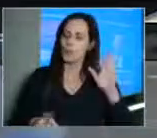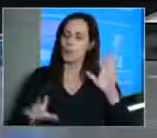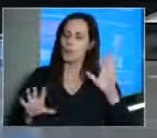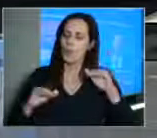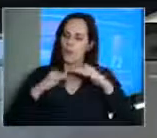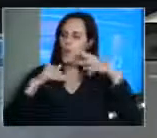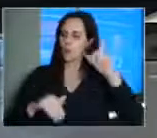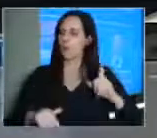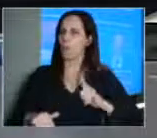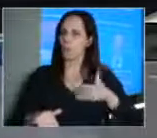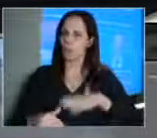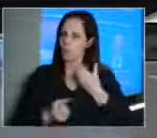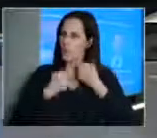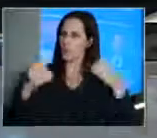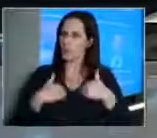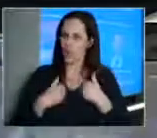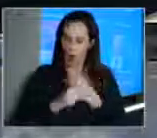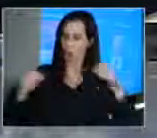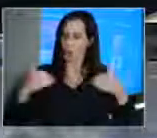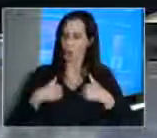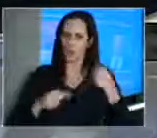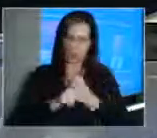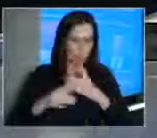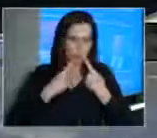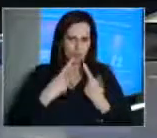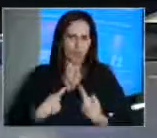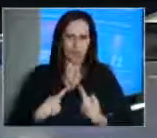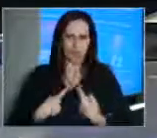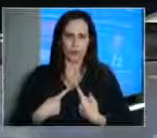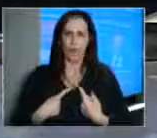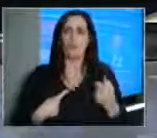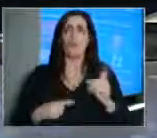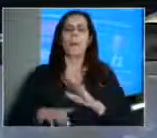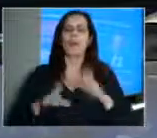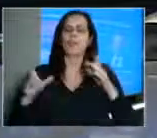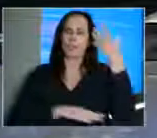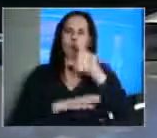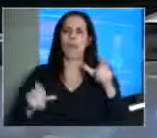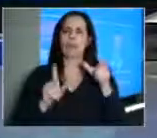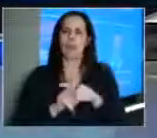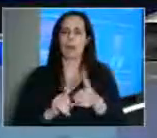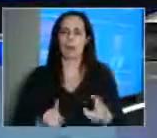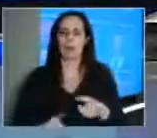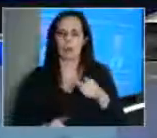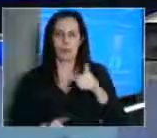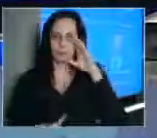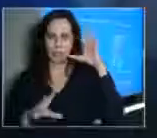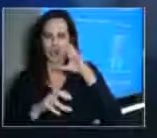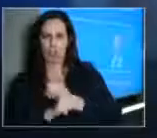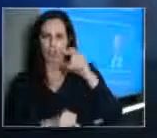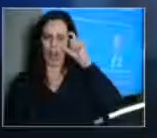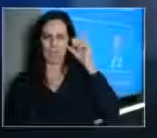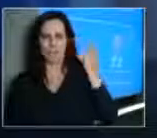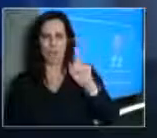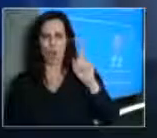שלנו. אני רוצה שהחירות שלנו, החופש שלנו, לעשות את מה שאנחנו רוצים, לא תוגבל על ידי המדינה. זה גישת פייגלין, זה לא גישת הליכוד. זה